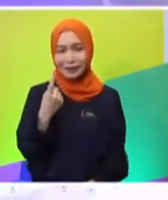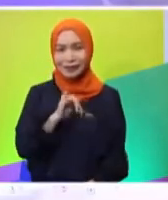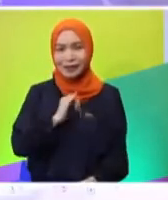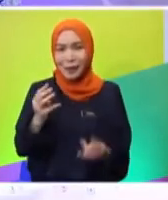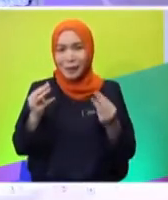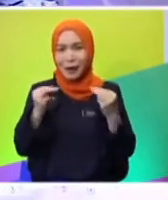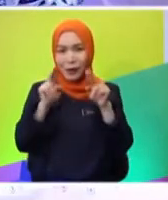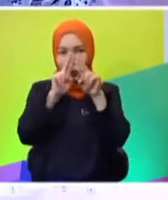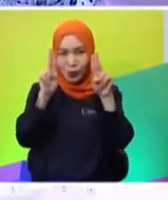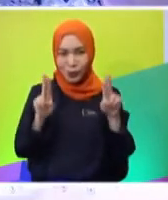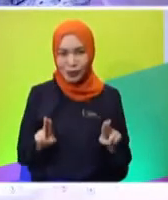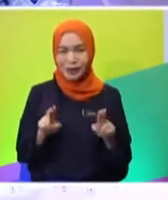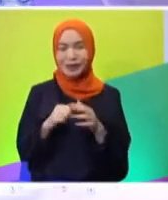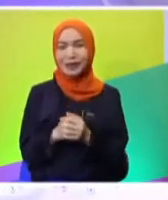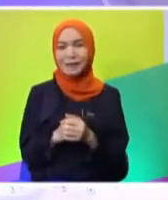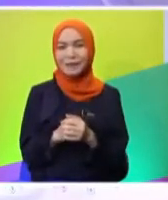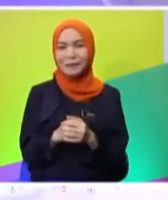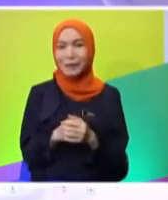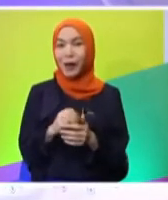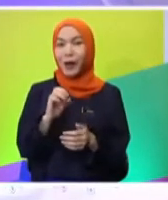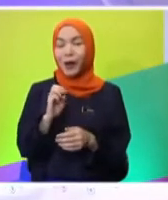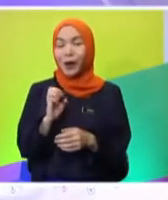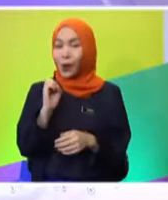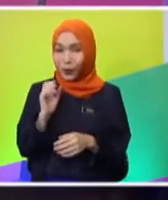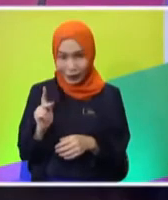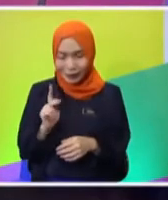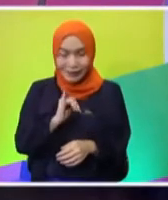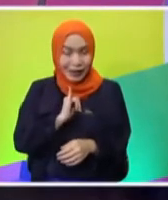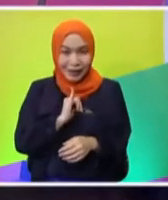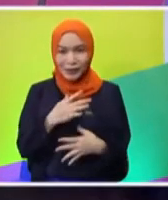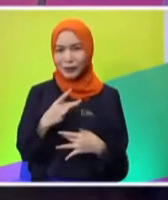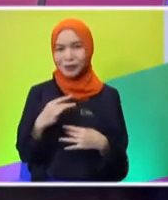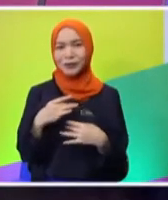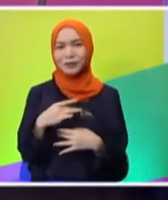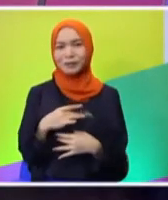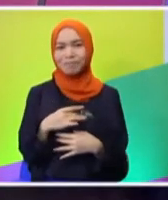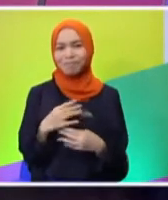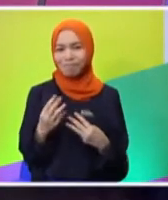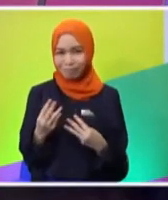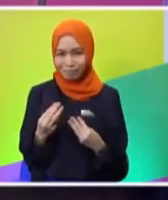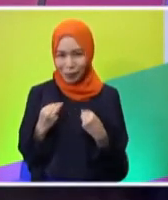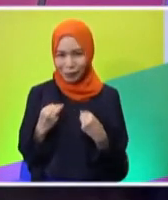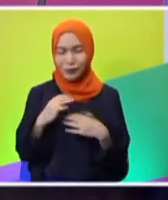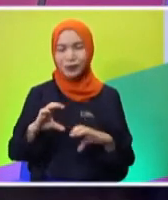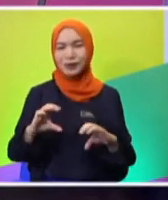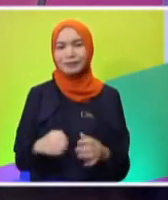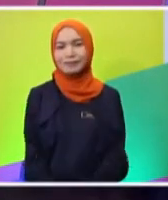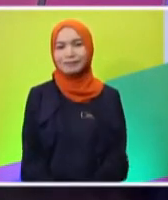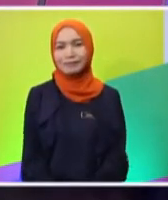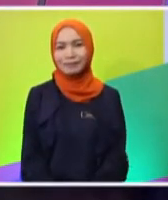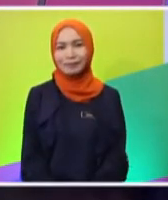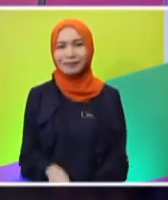tuh gak boleh oke hai YouTubers subhani murid yang bagus sih mood yang baik-baik